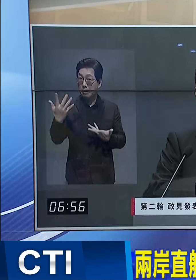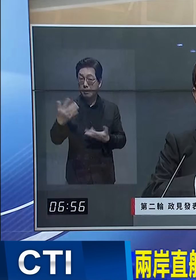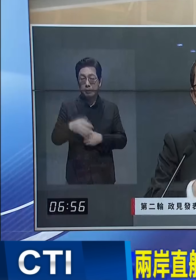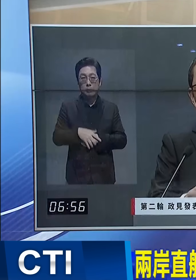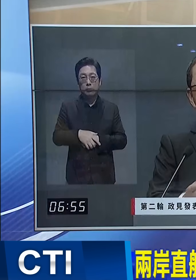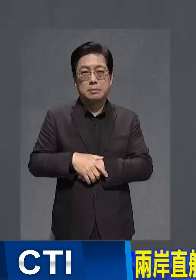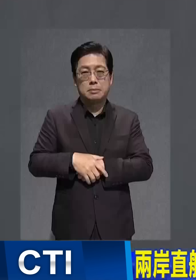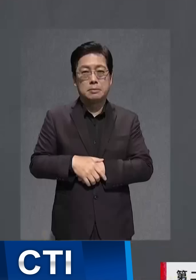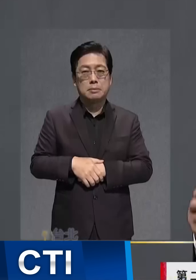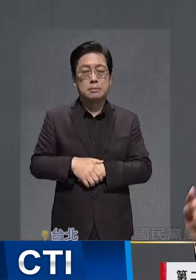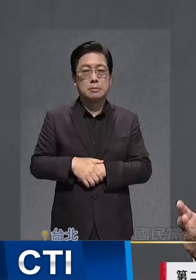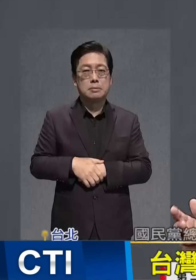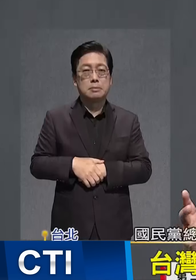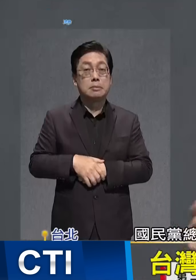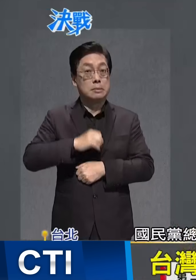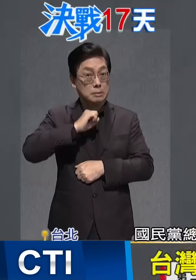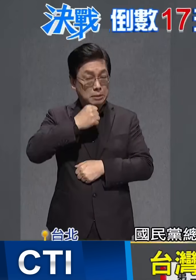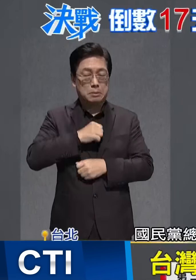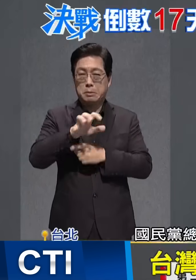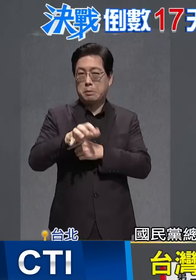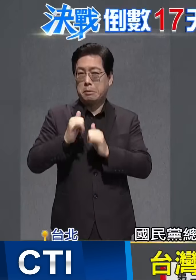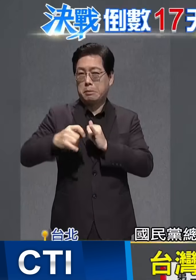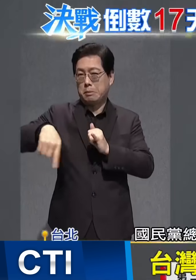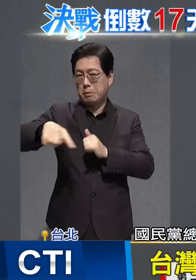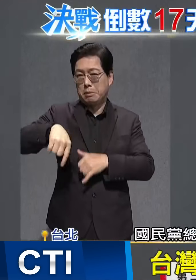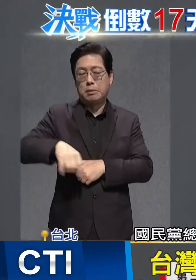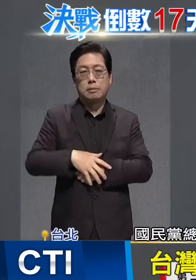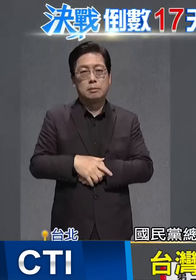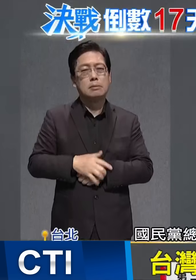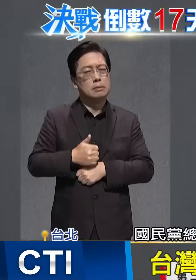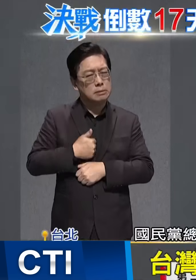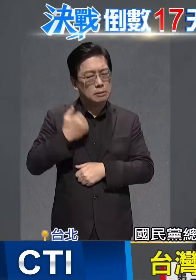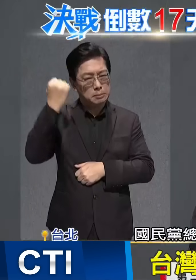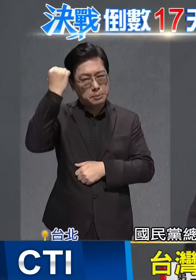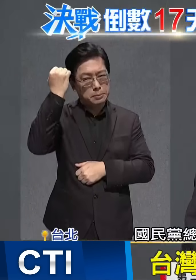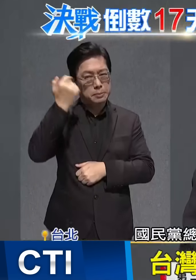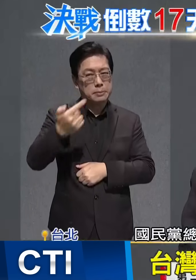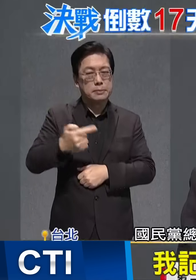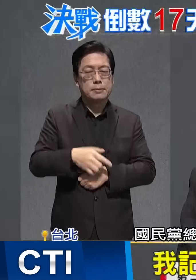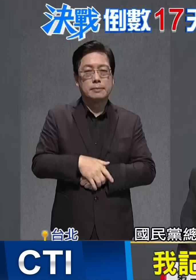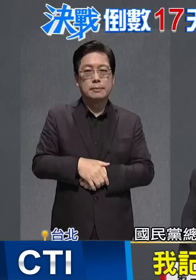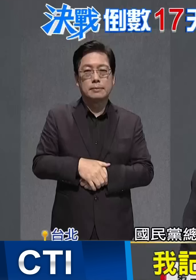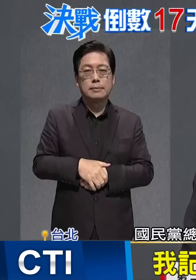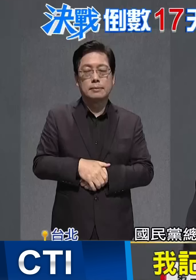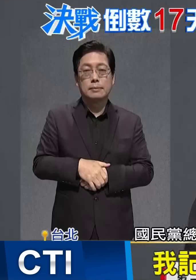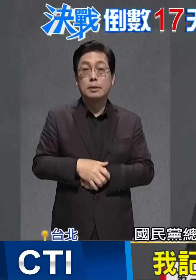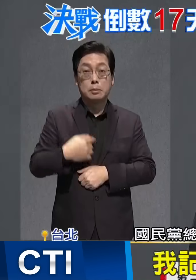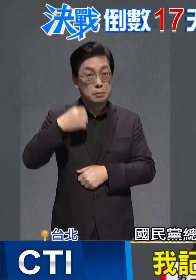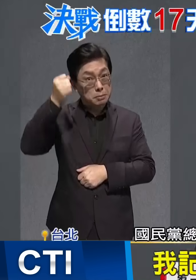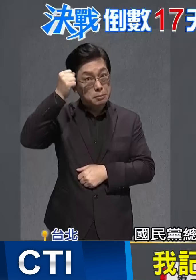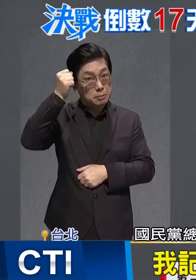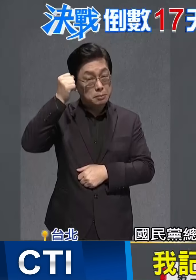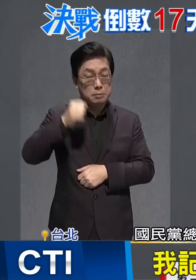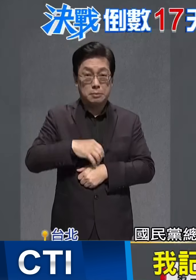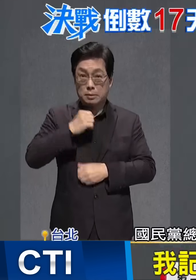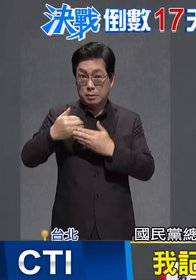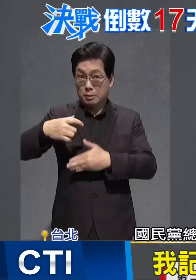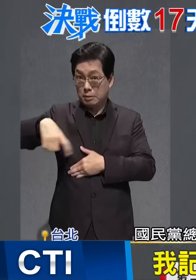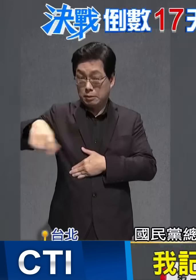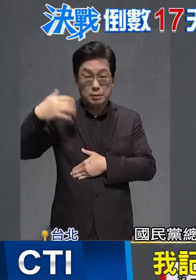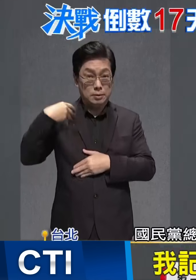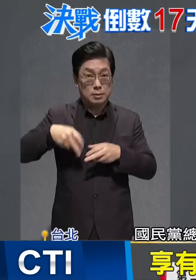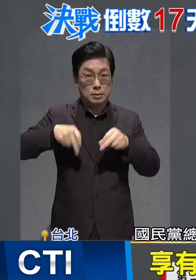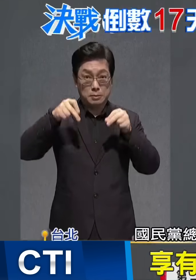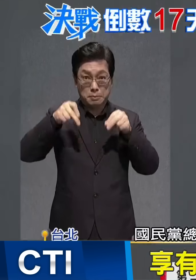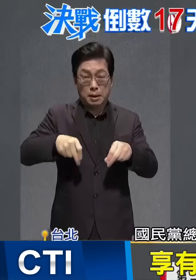屠了呢？ 台湾的农民真正有够艰苦的啦！我还记两岸签 APA 的时